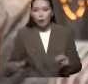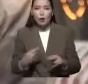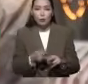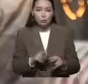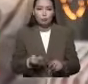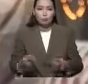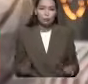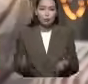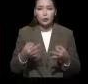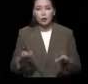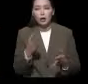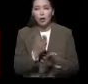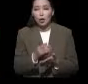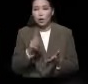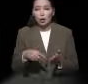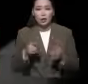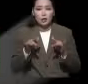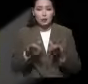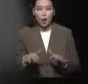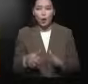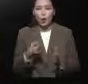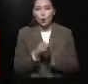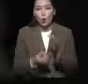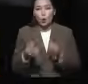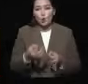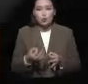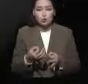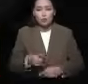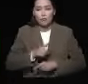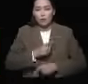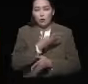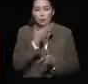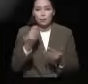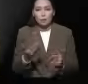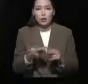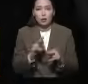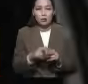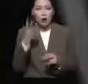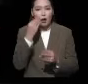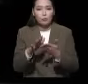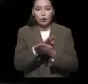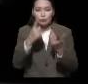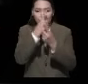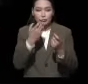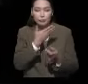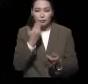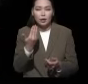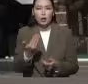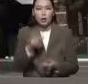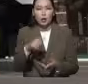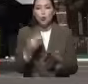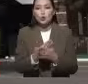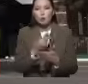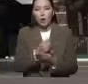келді. Іс сотқа әлі жетпеді. Алматы қаласының прокуратурасы бұл іске қатысты ешқандай мәлімдеме жасамай, журналистердің хатына әлі жауап